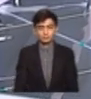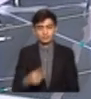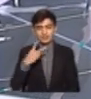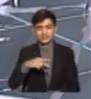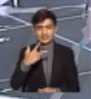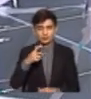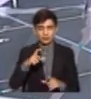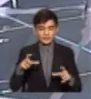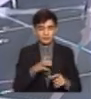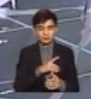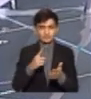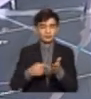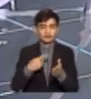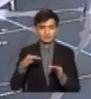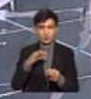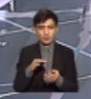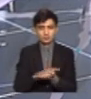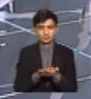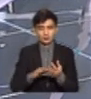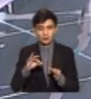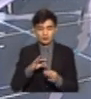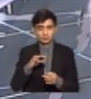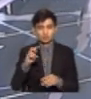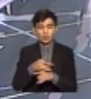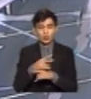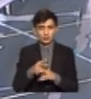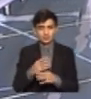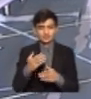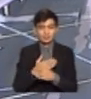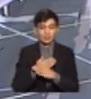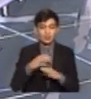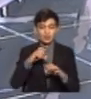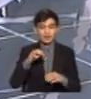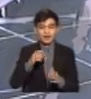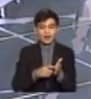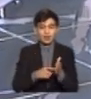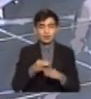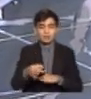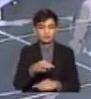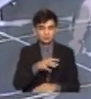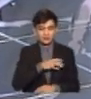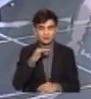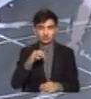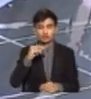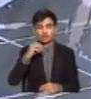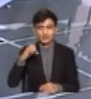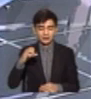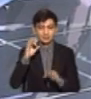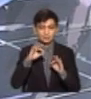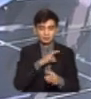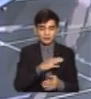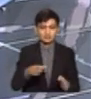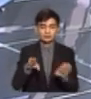23 человека вызволили из снежного плена минувшей ночью спасатели Карагандинской области. В ЧС предупреждали о закрытии